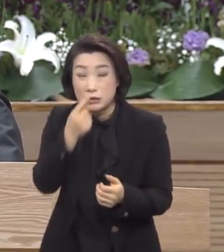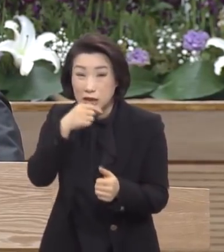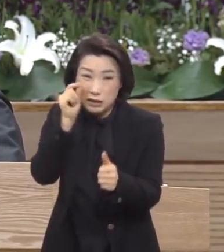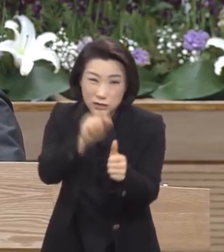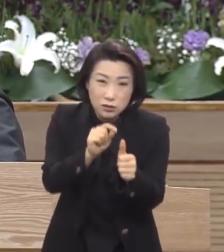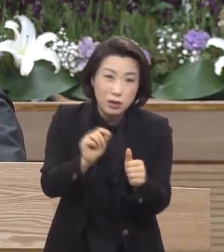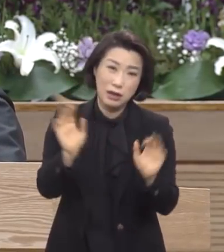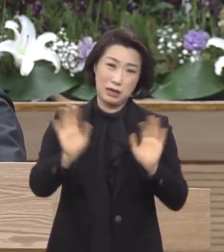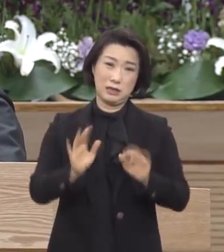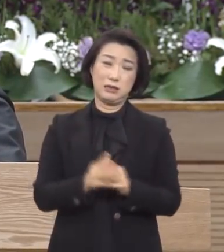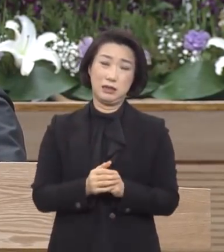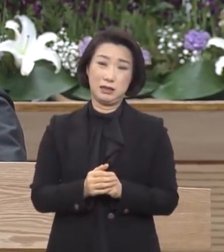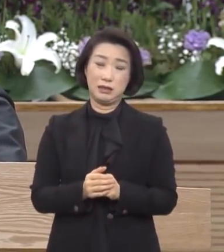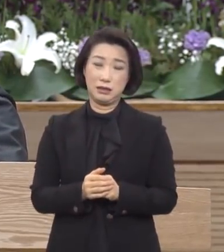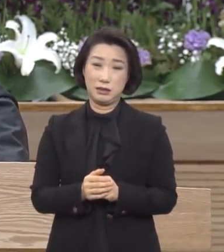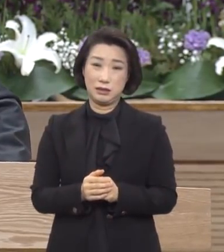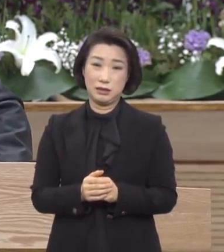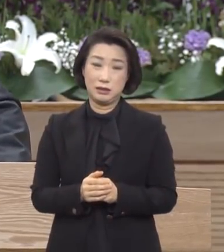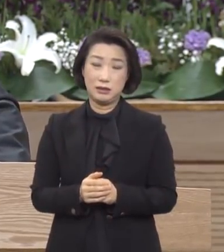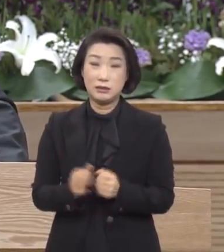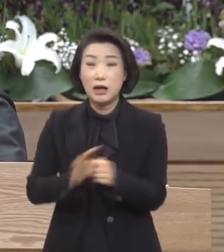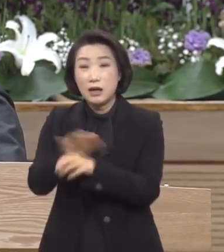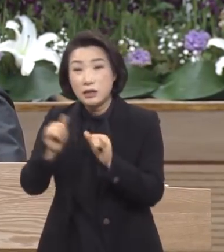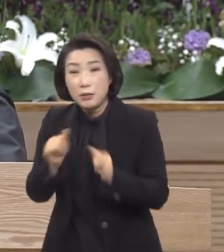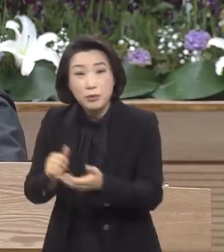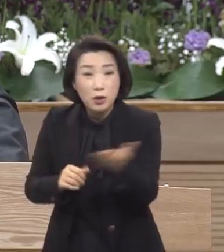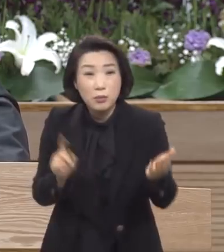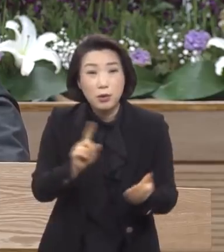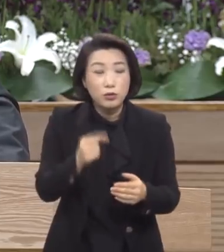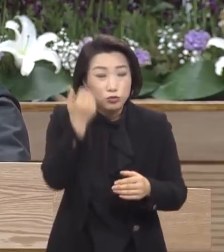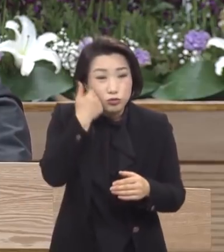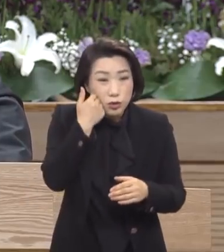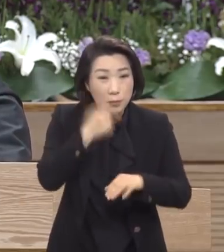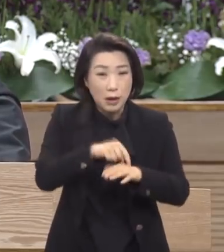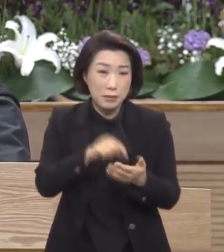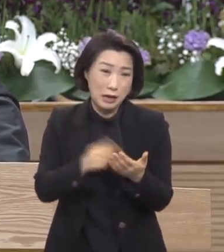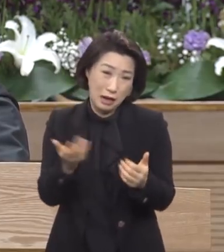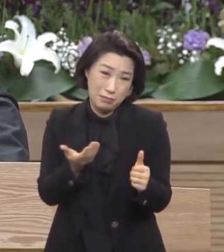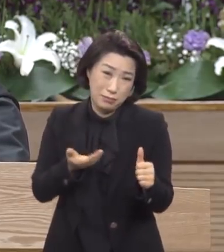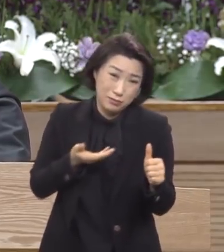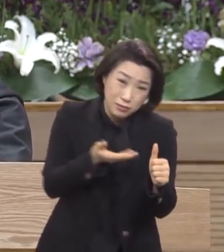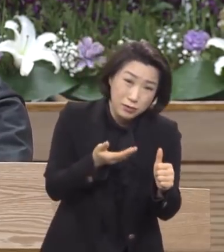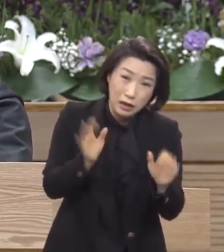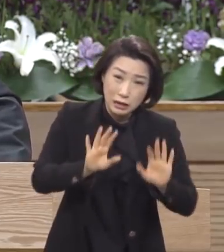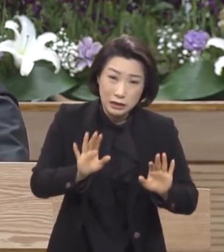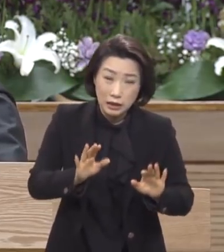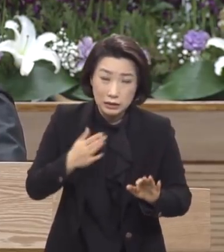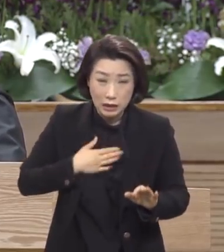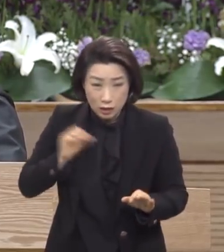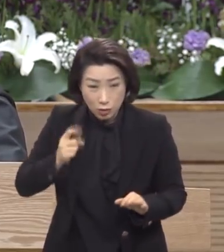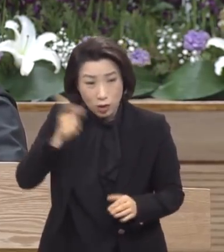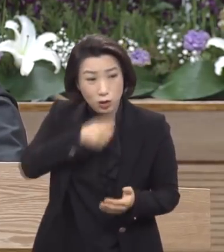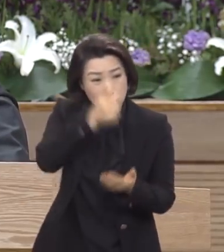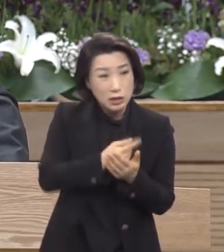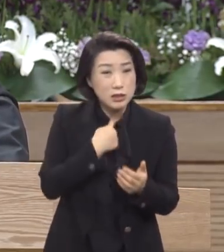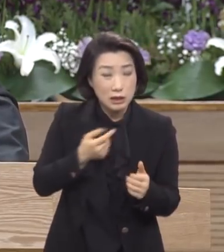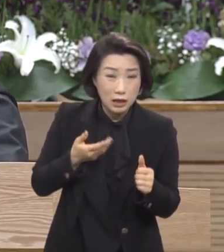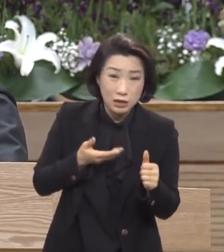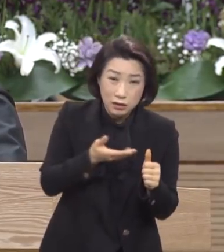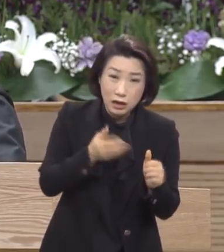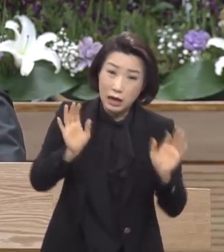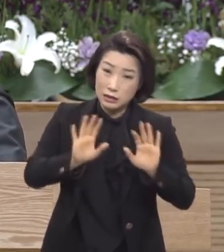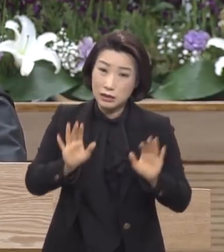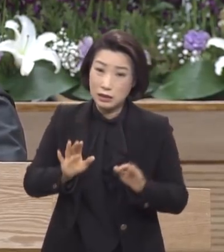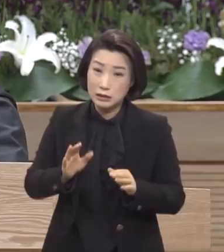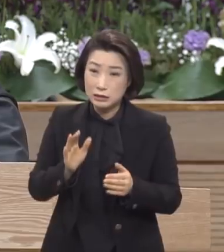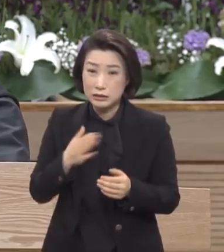주거나 사랑하는 자는 아프게 하거나 사랑하는 자는 나 때문에 죄를 짓거나 사랑하는 자는 나